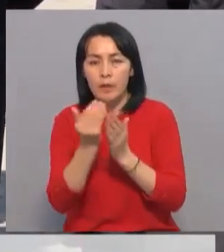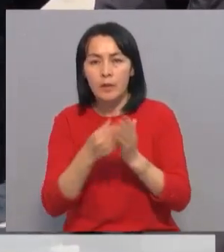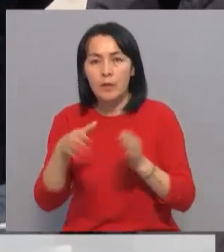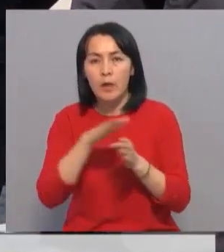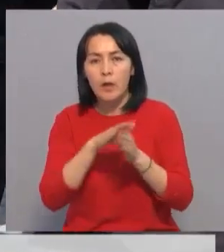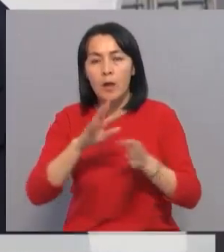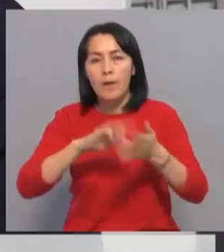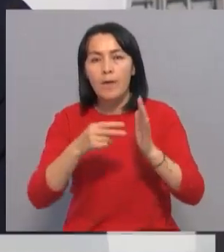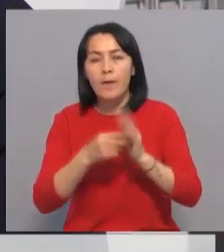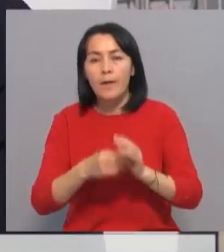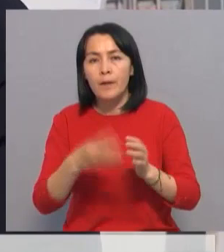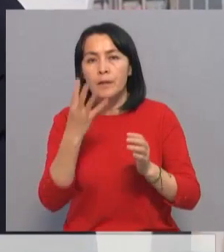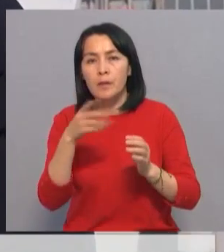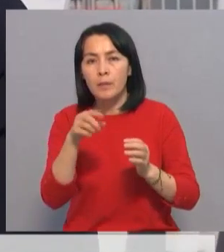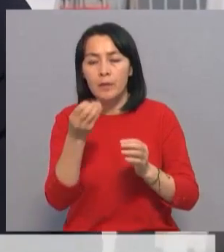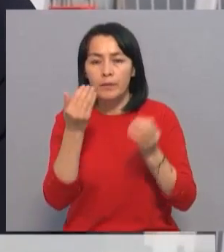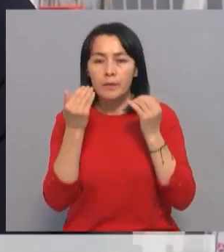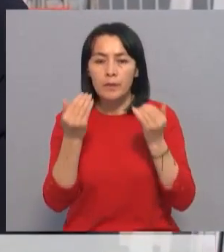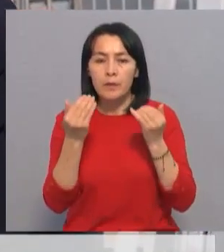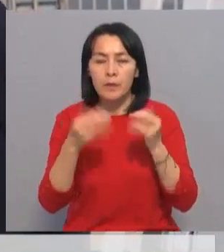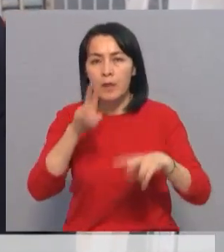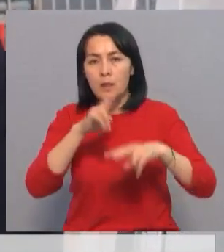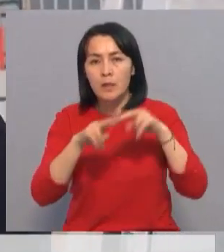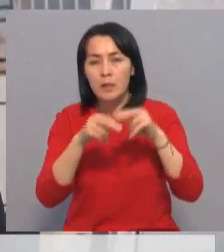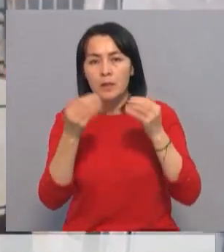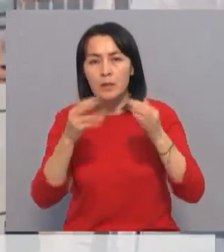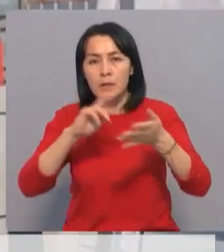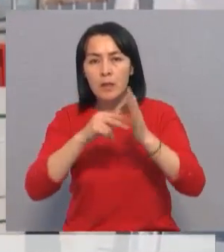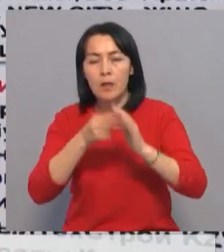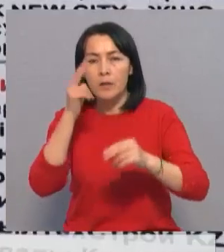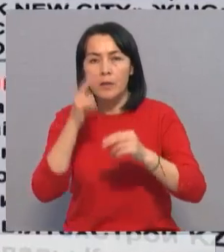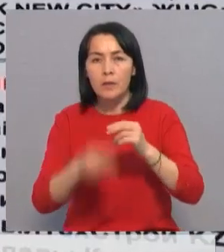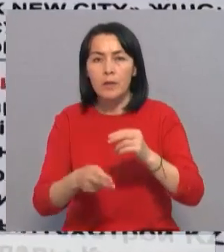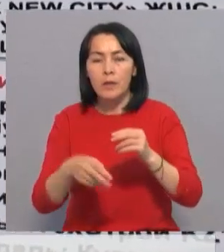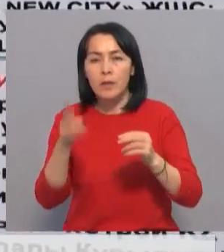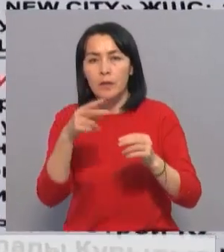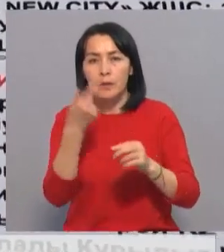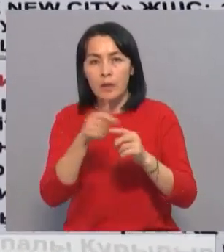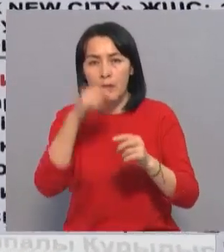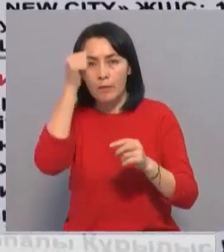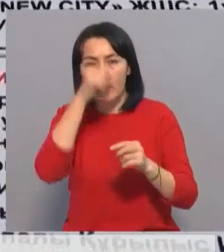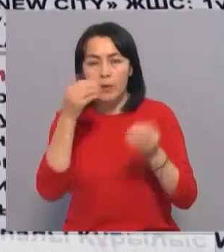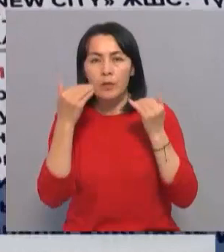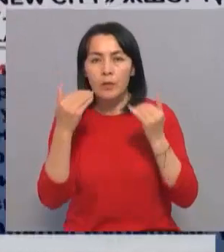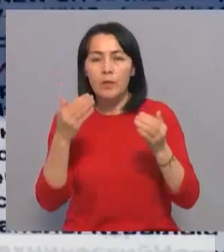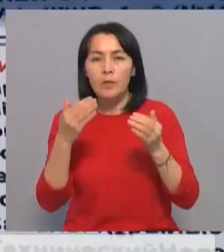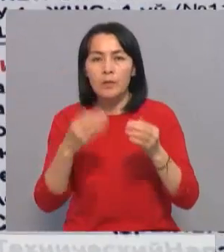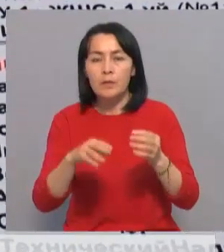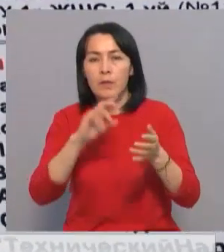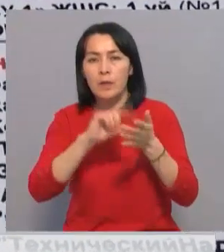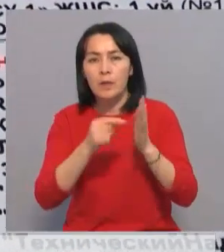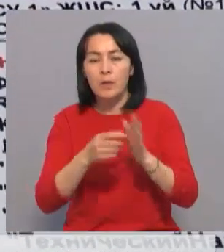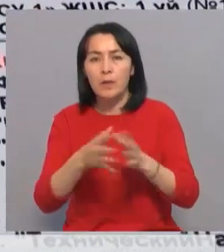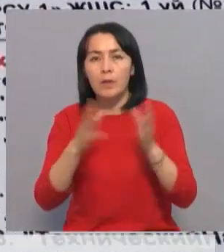Общая стоимость проектов – 4 миллиарда тенге. Строительство жилья планируется завершить в декабре этого года. Общая площадь квартир –